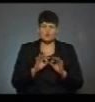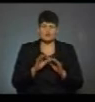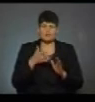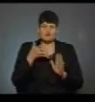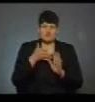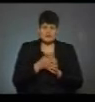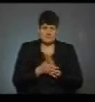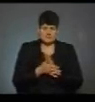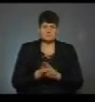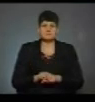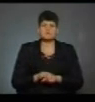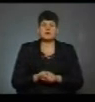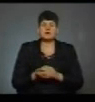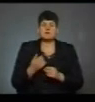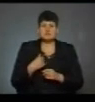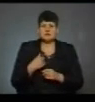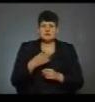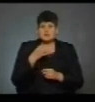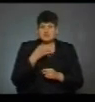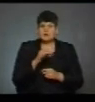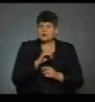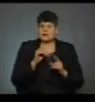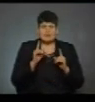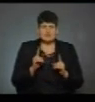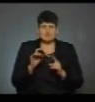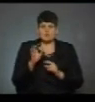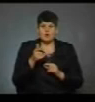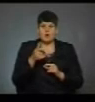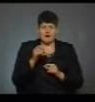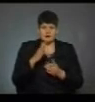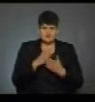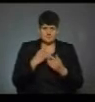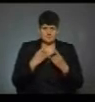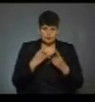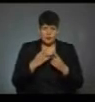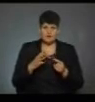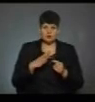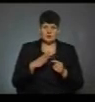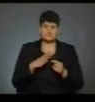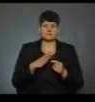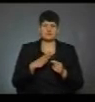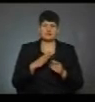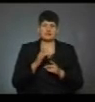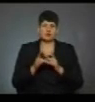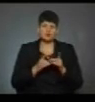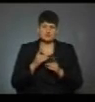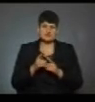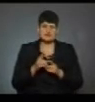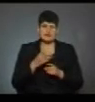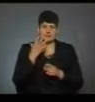Міський голова зазначив, що не лише про газ йдеться, так, а те, що була реконструкція теплових мереж, те, що